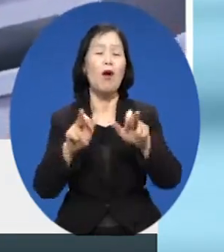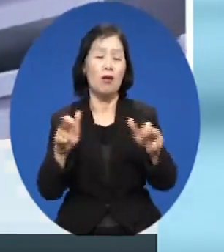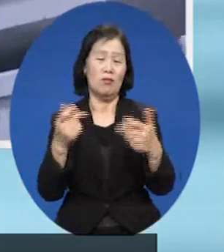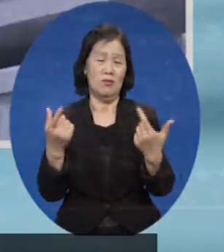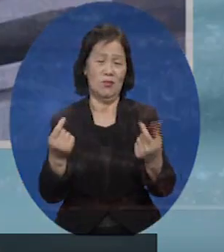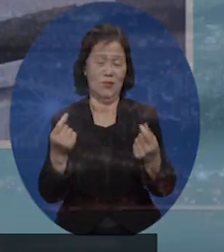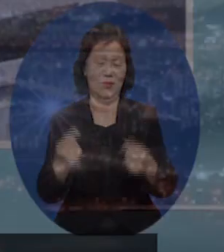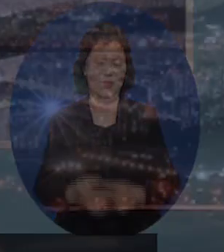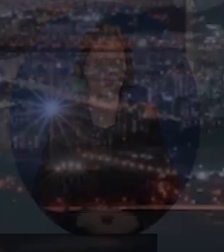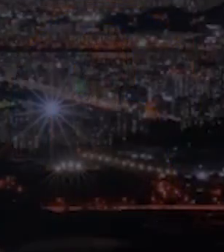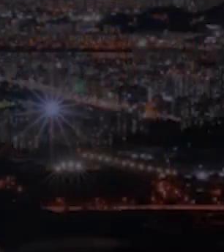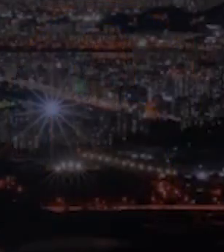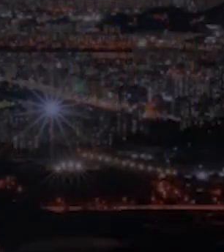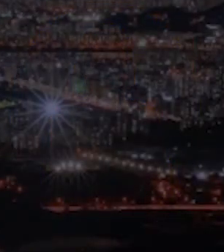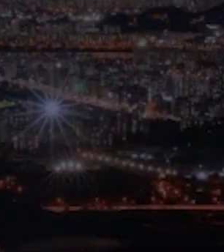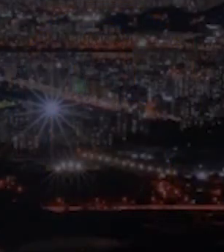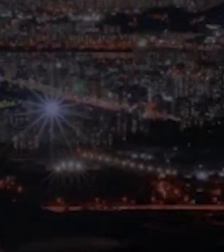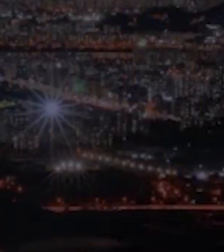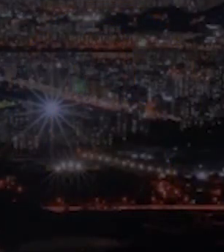듭니다 그렇죠